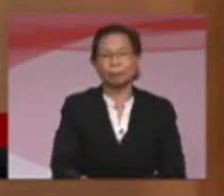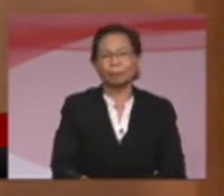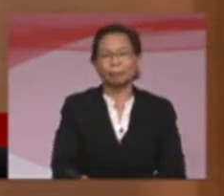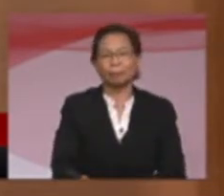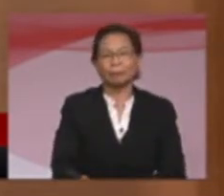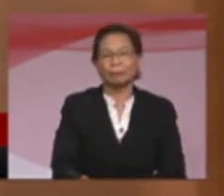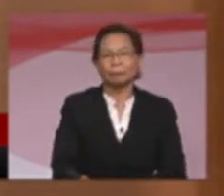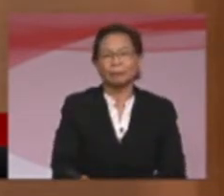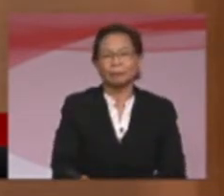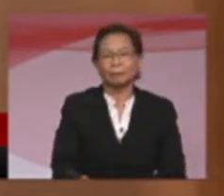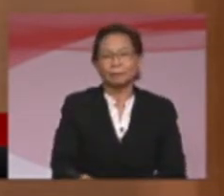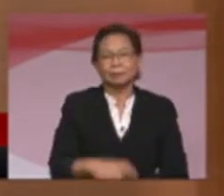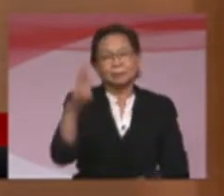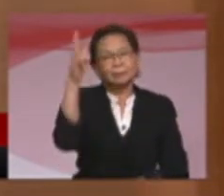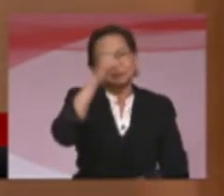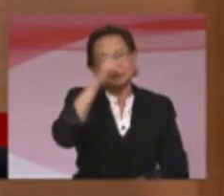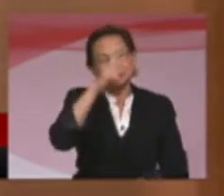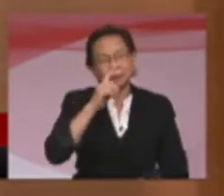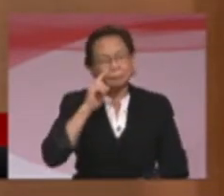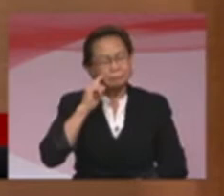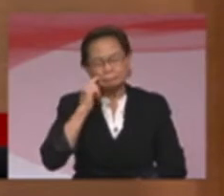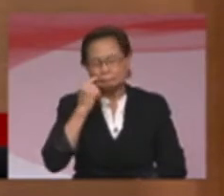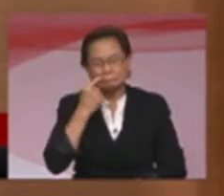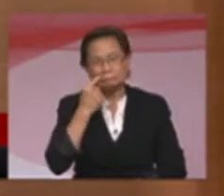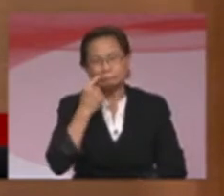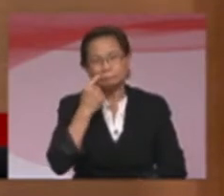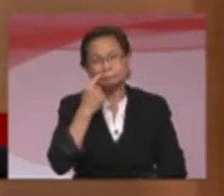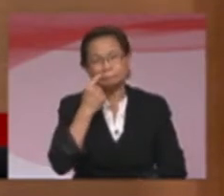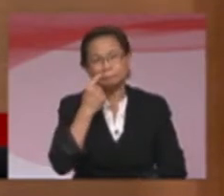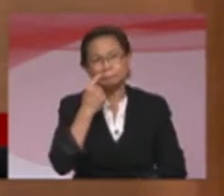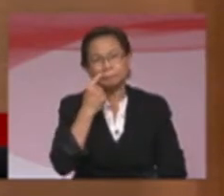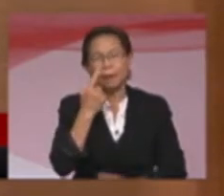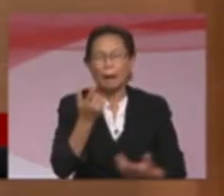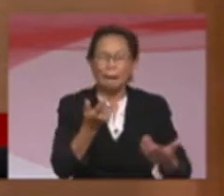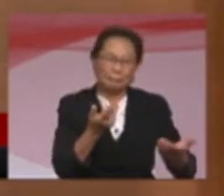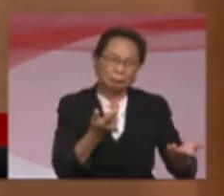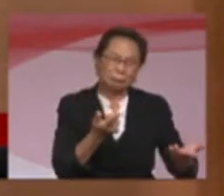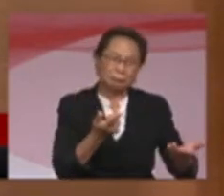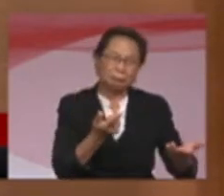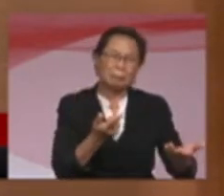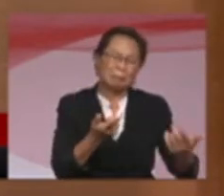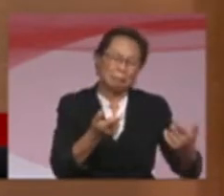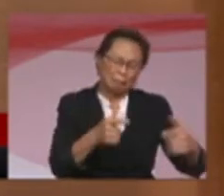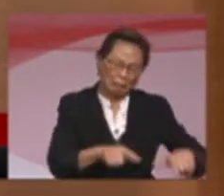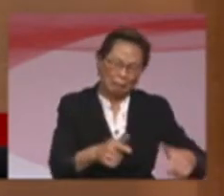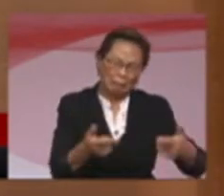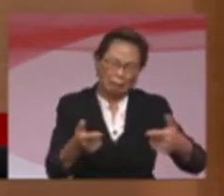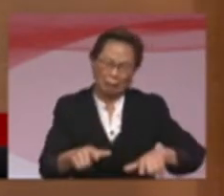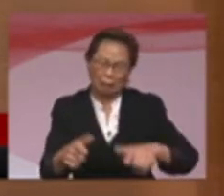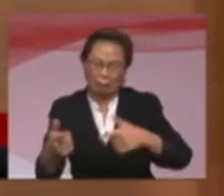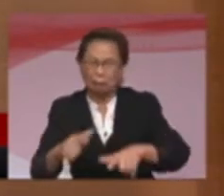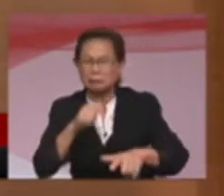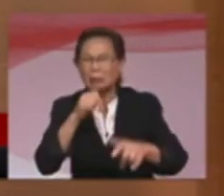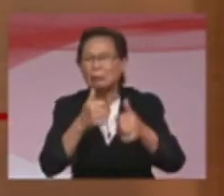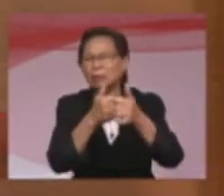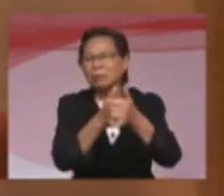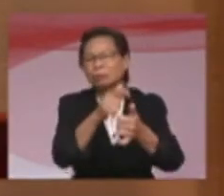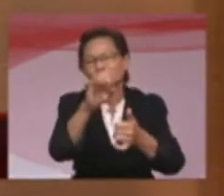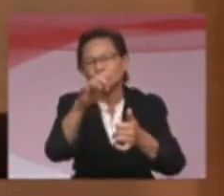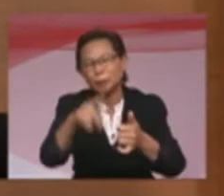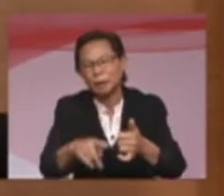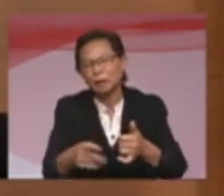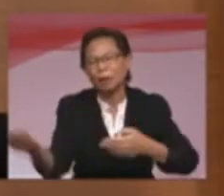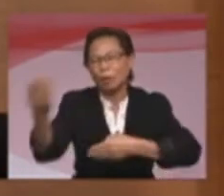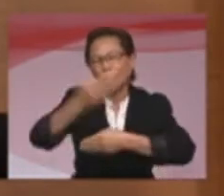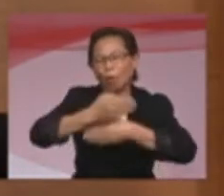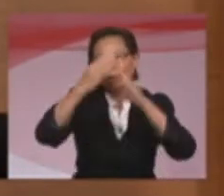Kerajaan memandang serius kepada insiden-insiden ketidakpatuhan SOP